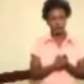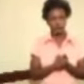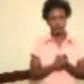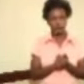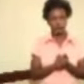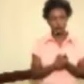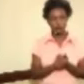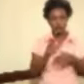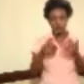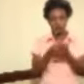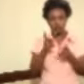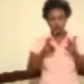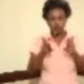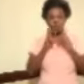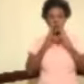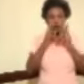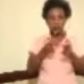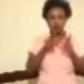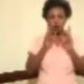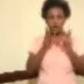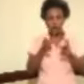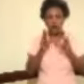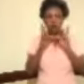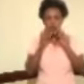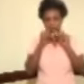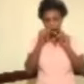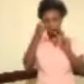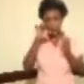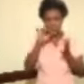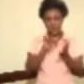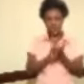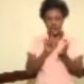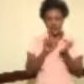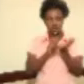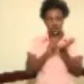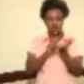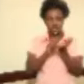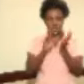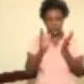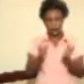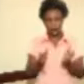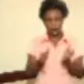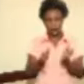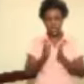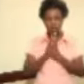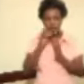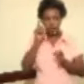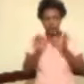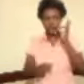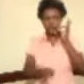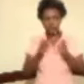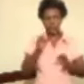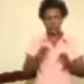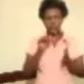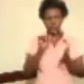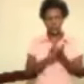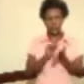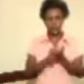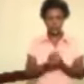Marcus Garcia, oui, s'il vous plaît. Eh bien, merci Elisabeth. Bon, et c'est toujours à propos de justice, sécurité publique là